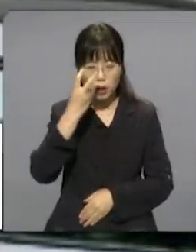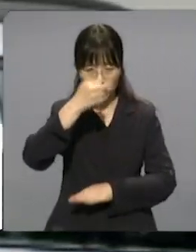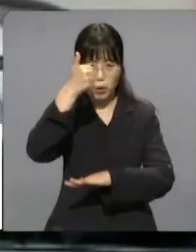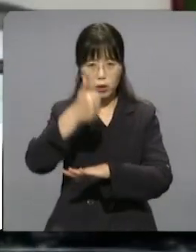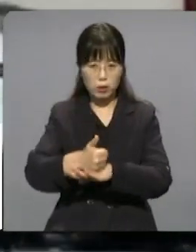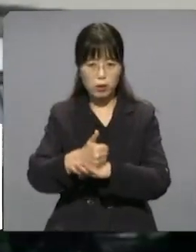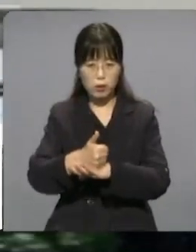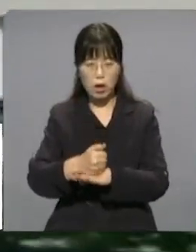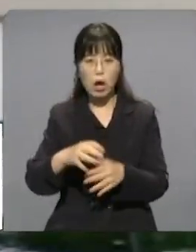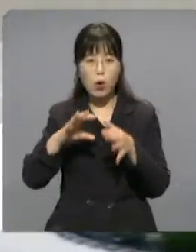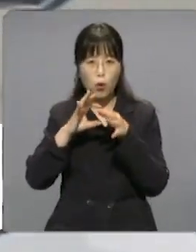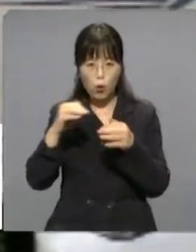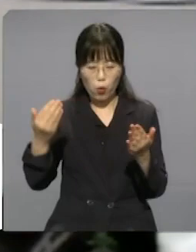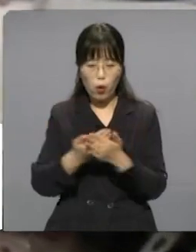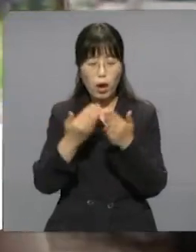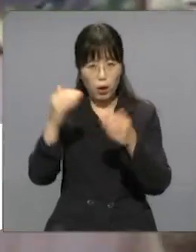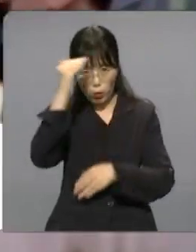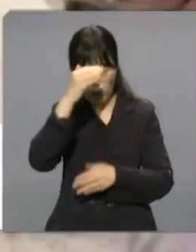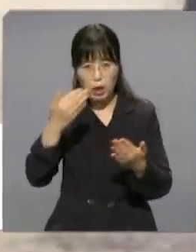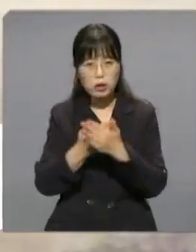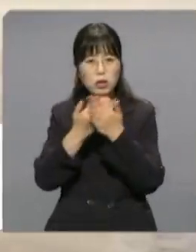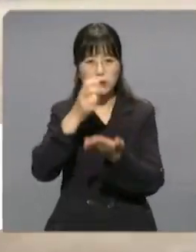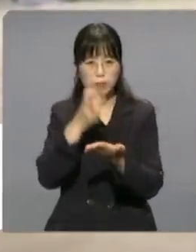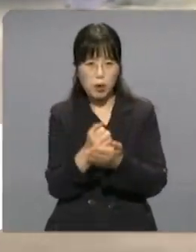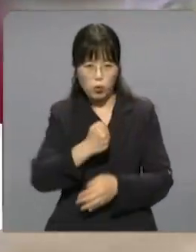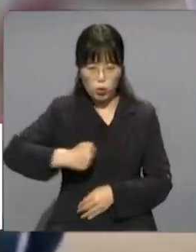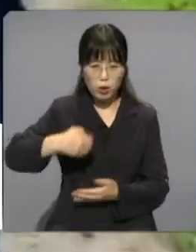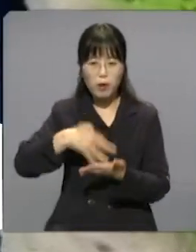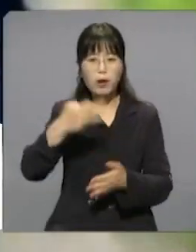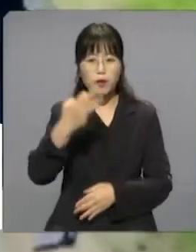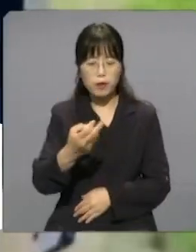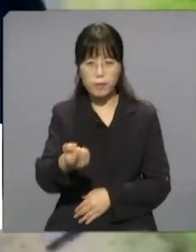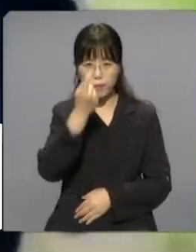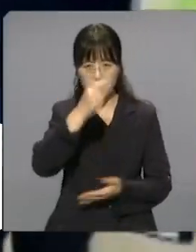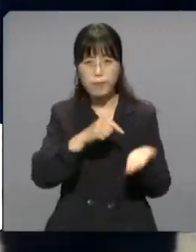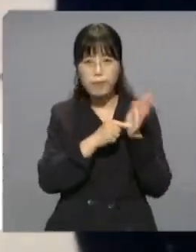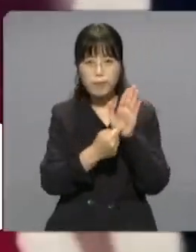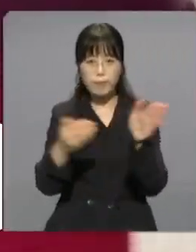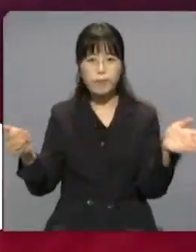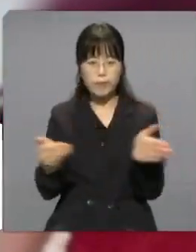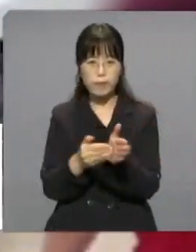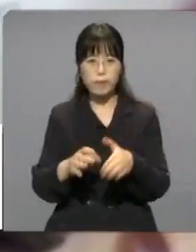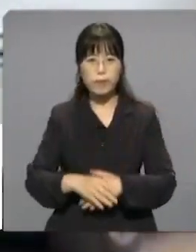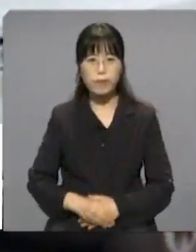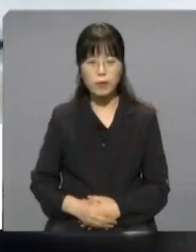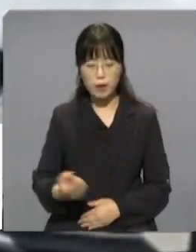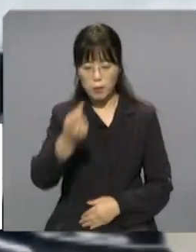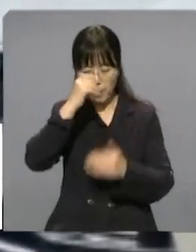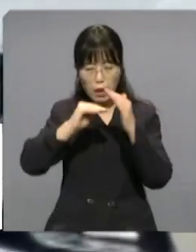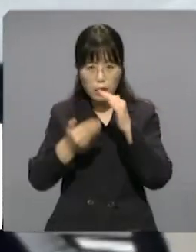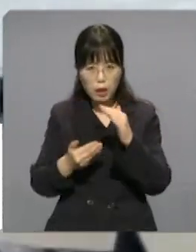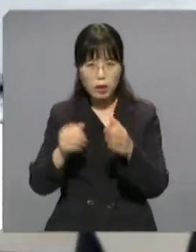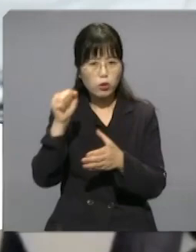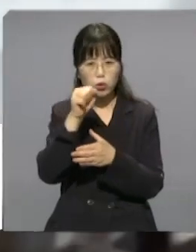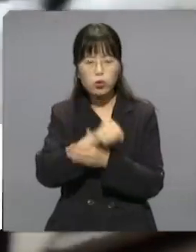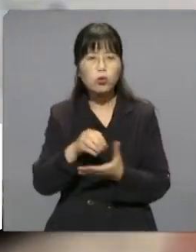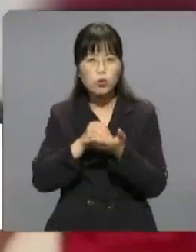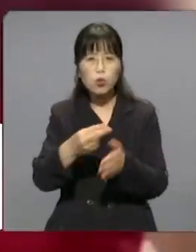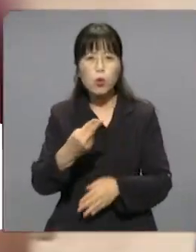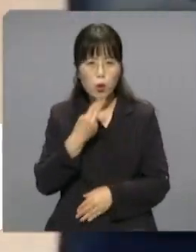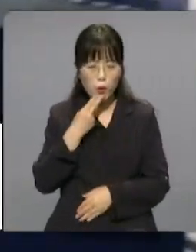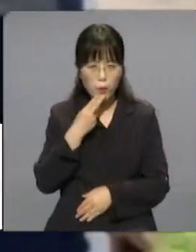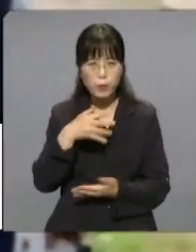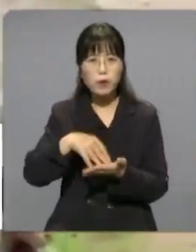결과 관광진흥법 등을 위반한 13곳을 적발했다고 밝혔습니다. 적발 내용은 미등록 야영장